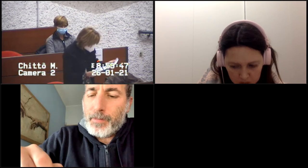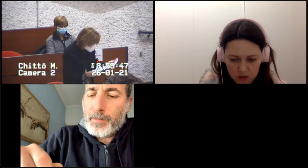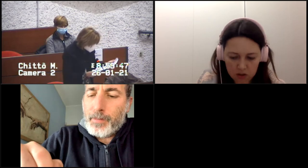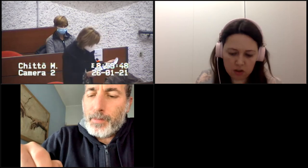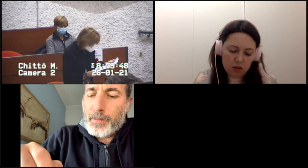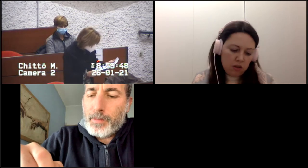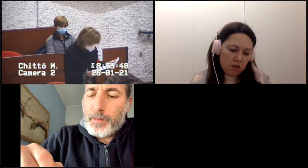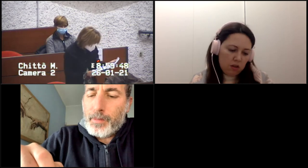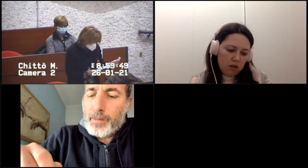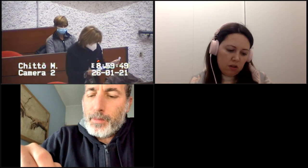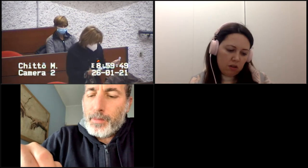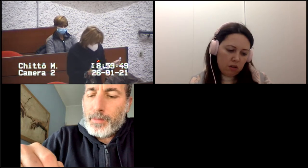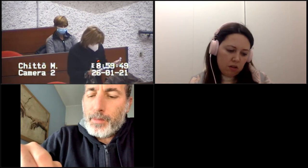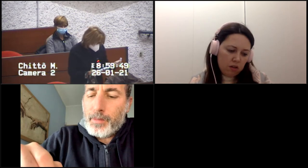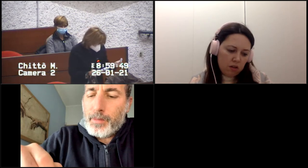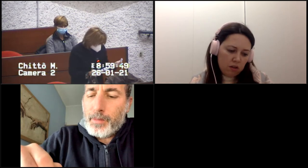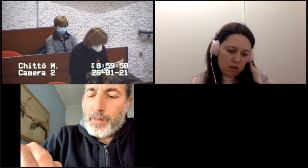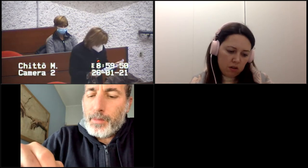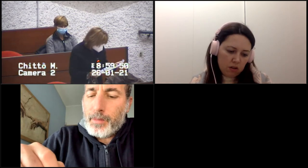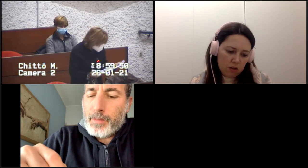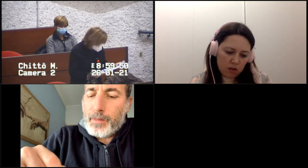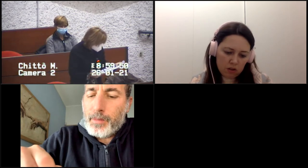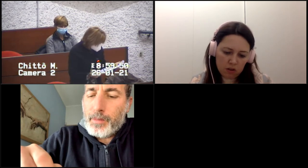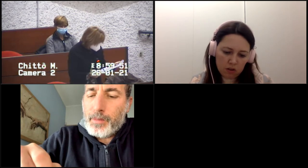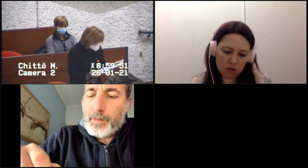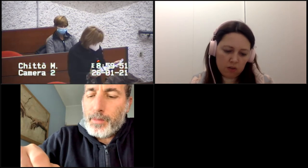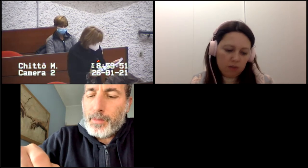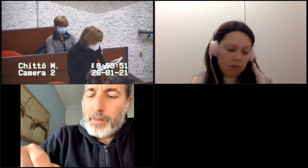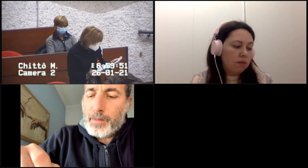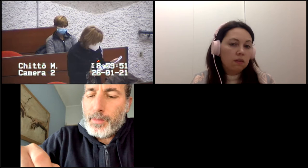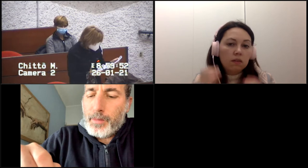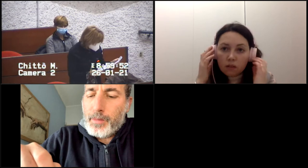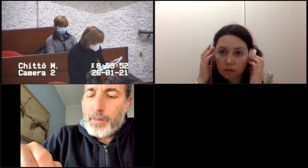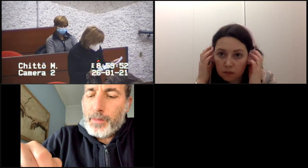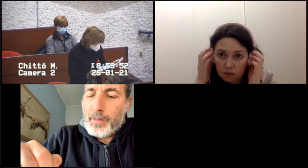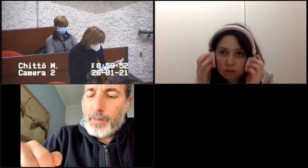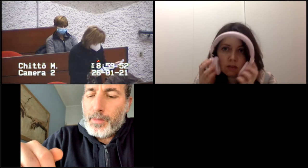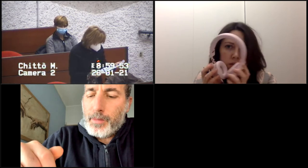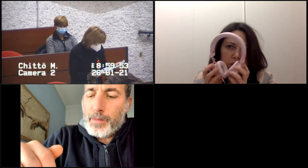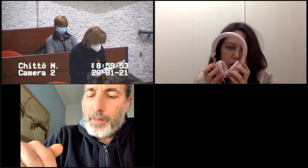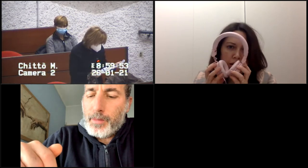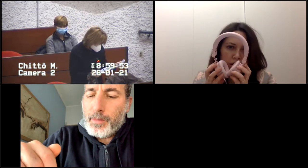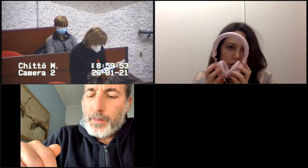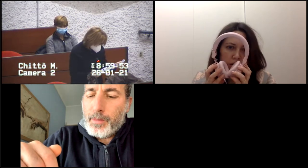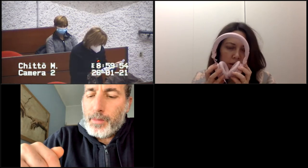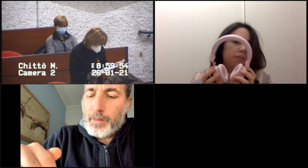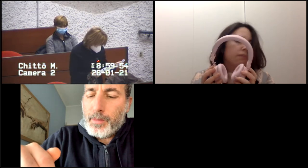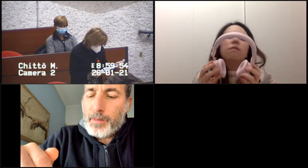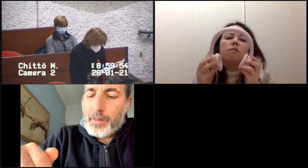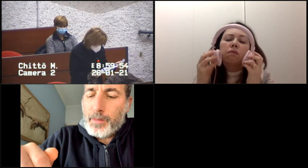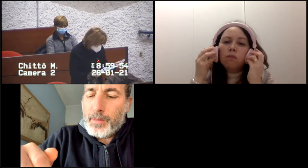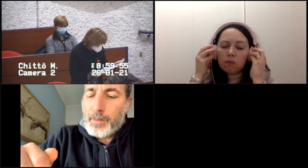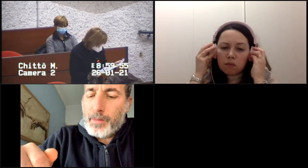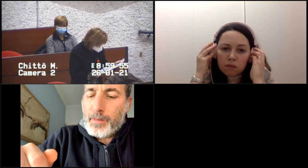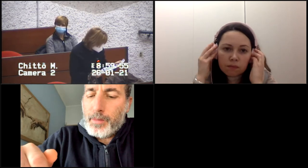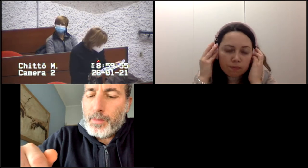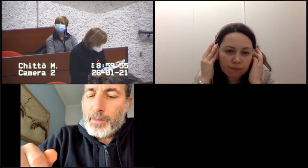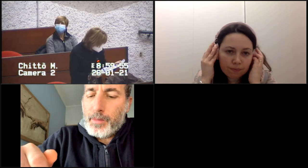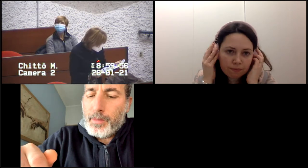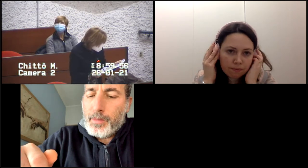legge regionale, eccetera, sul restante territorio urbano consolidato e quindi non oggetto di pianificazione attuativa in corso o